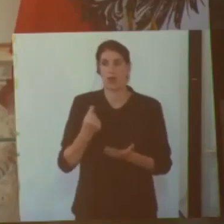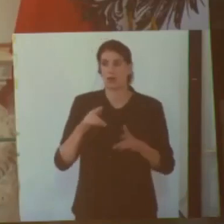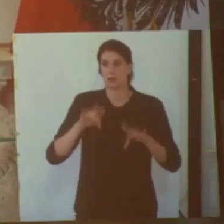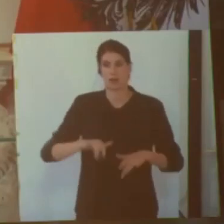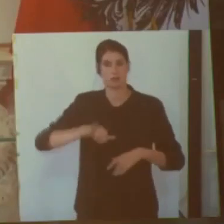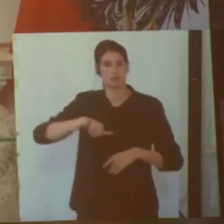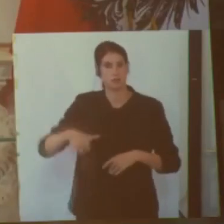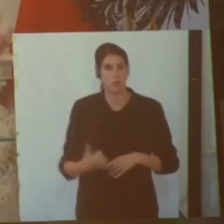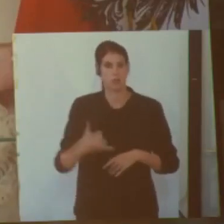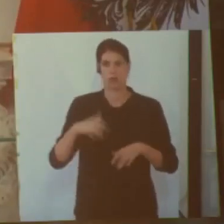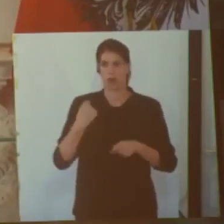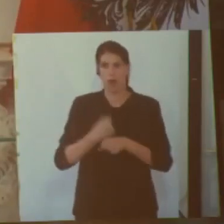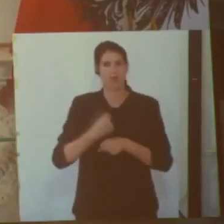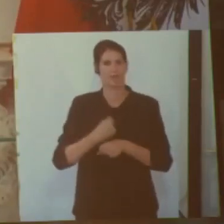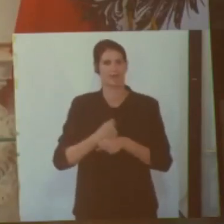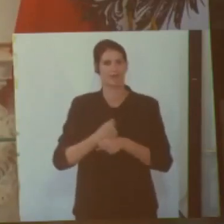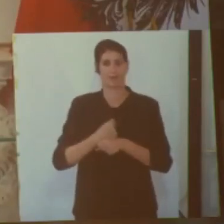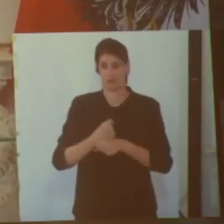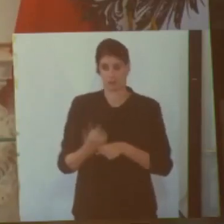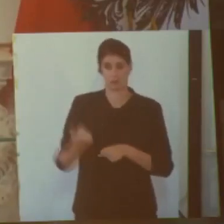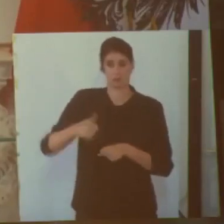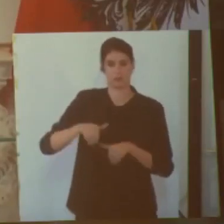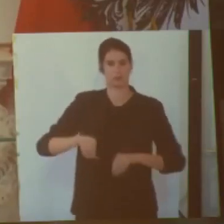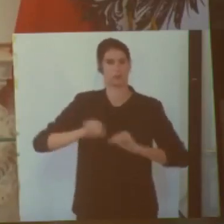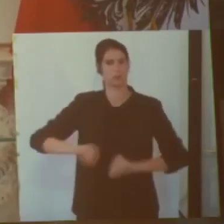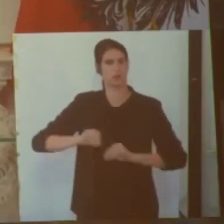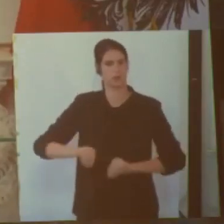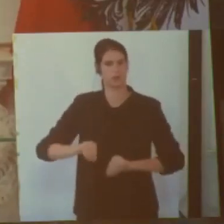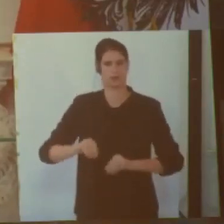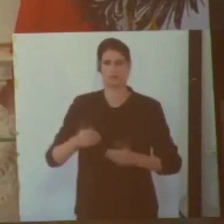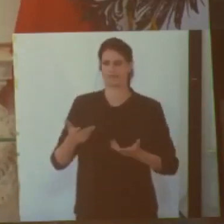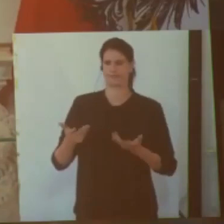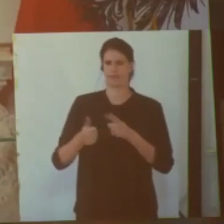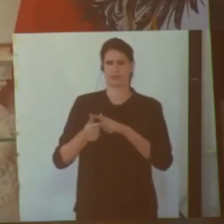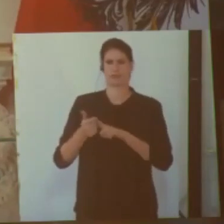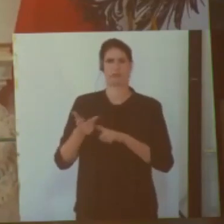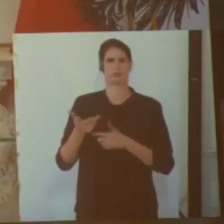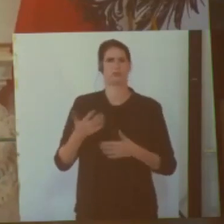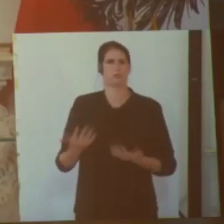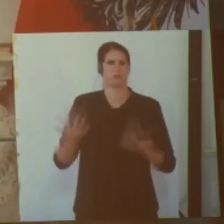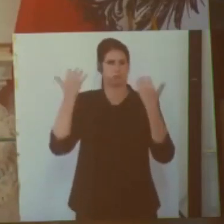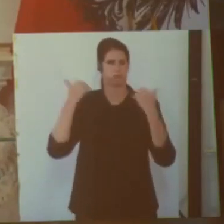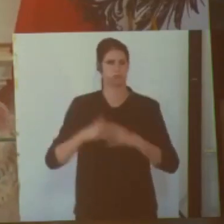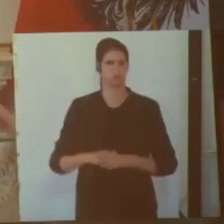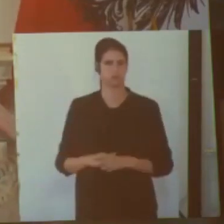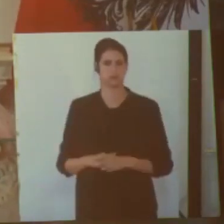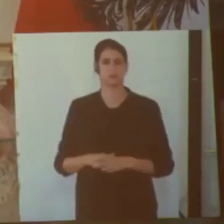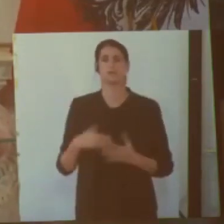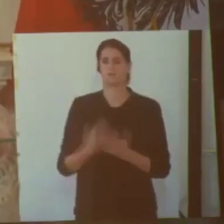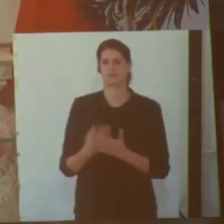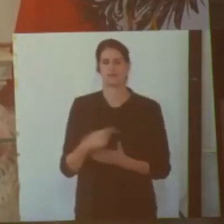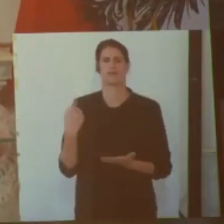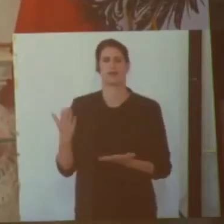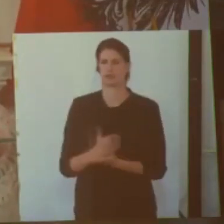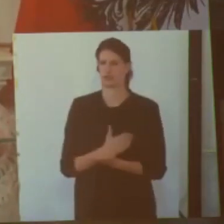noch stärker als bisher Beruf und Familie auch tagsüber unter einen Hut bringen mussten. Und wir haben uns daher entschieden, die